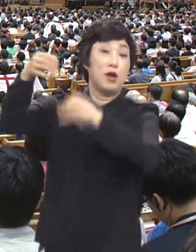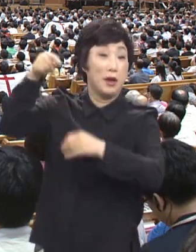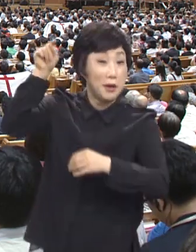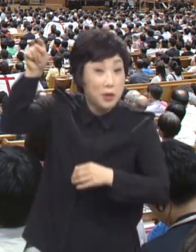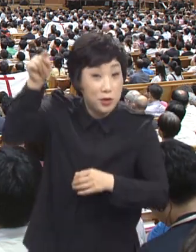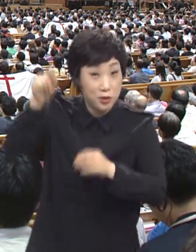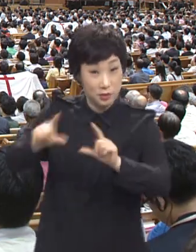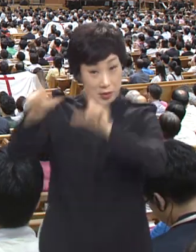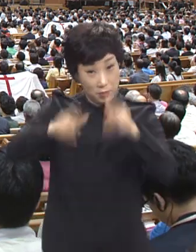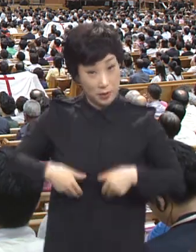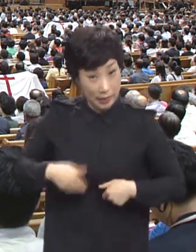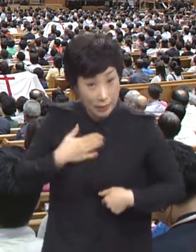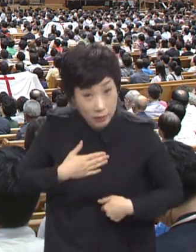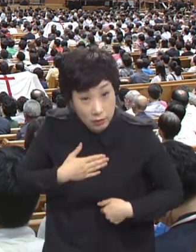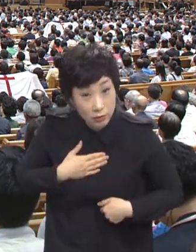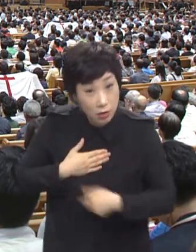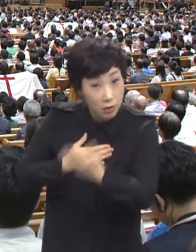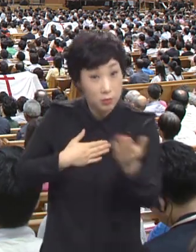살려고.